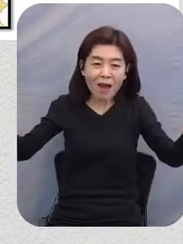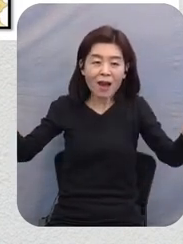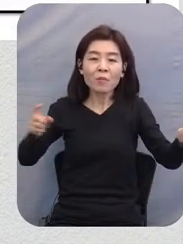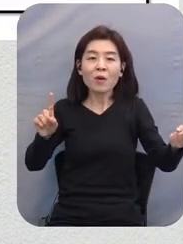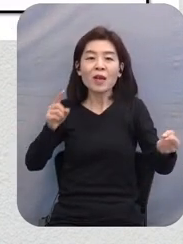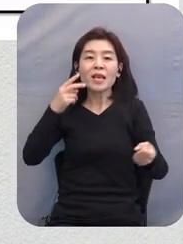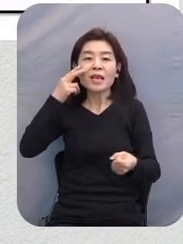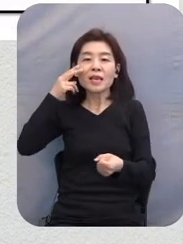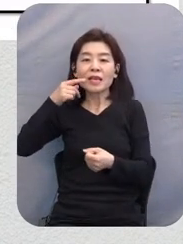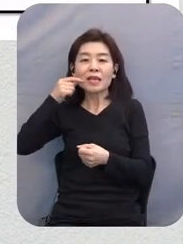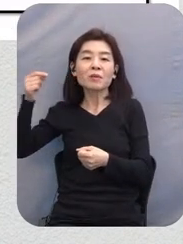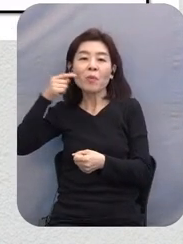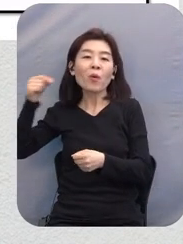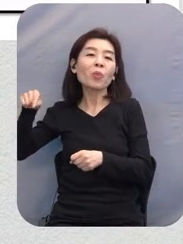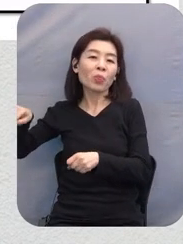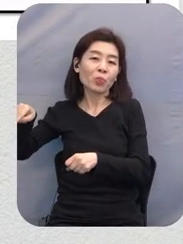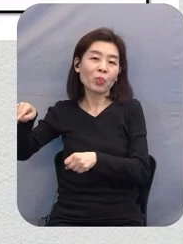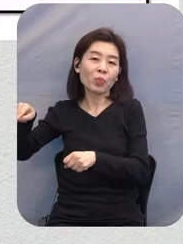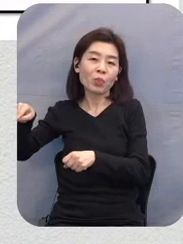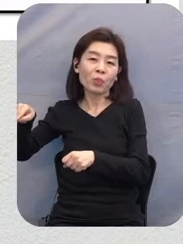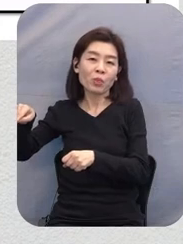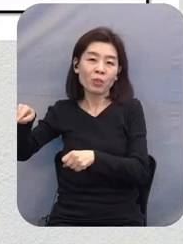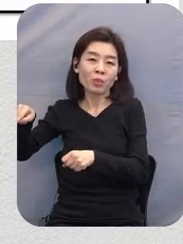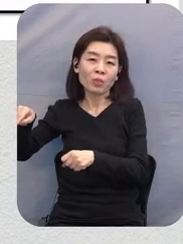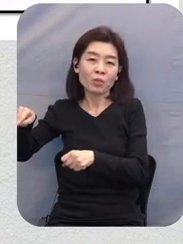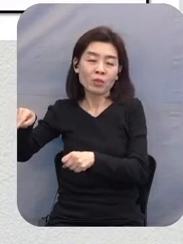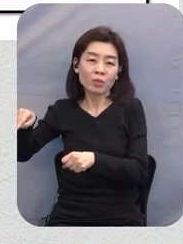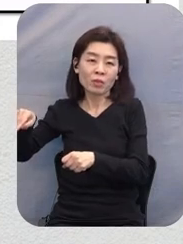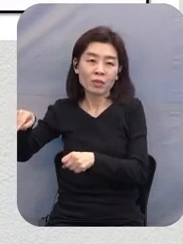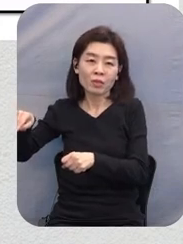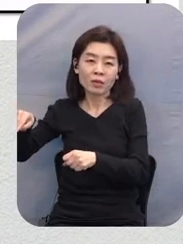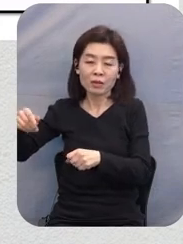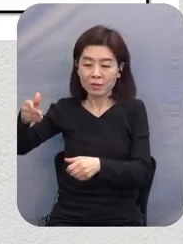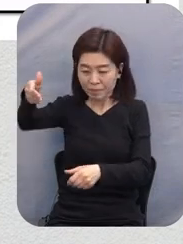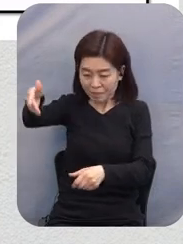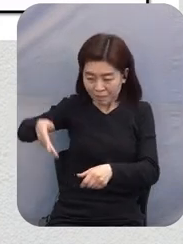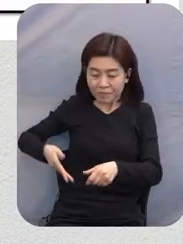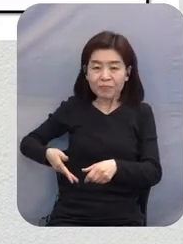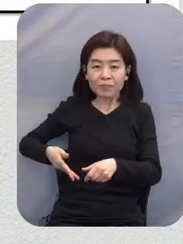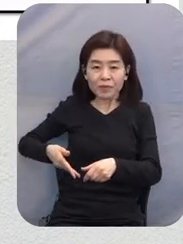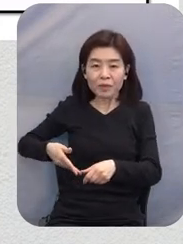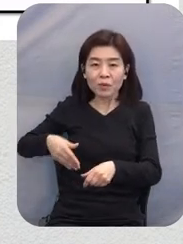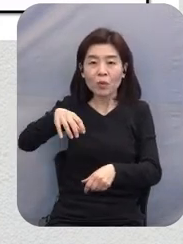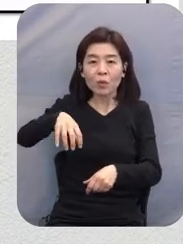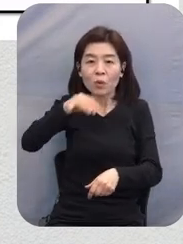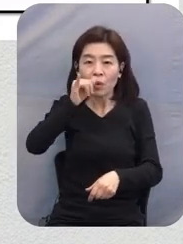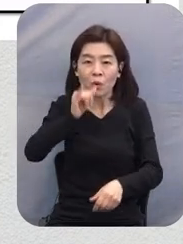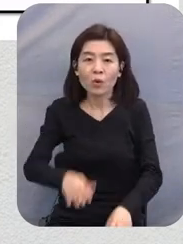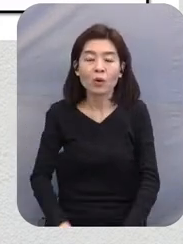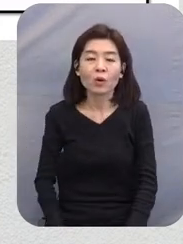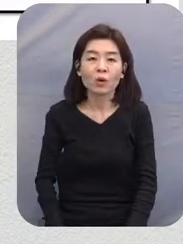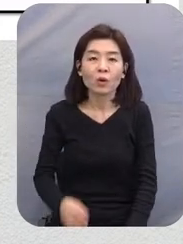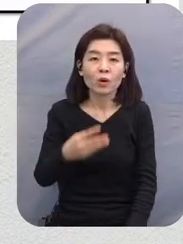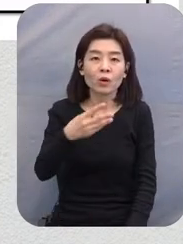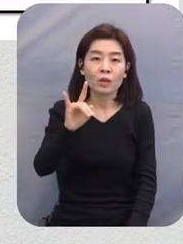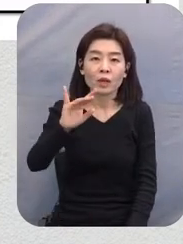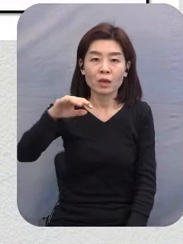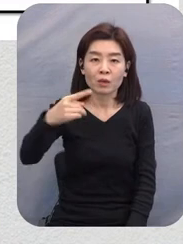대동아 공영권입니다. 지도 보여주실까요? 딱 한 군데를 갈라놔버렸던 거죠. 그래서 이 대동아